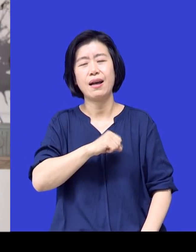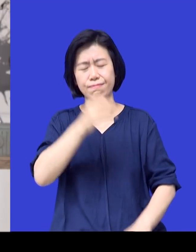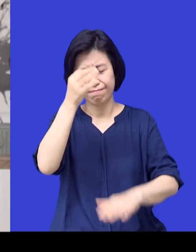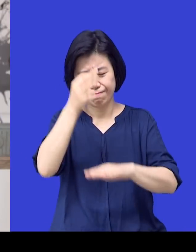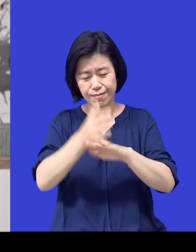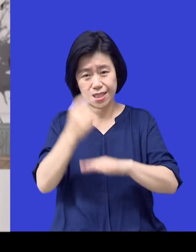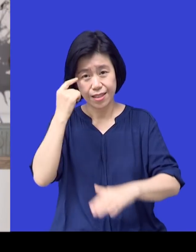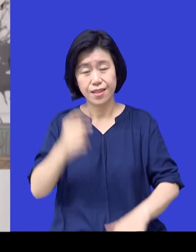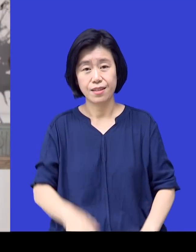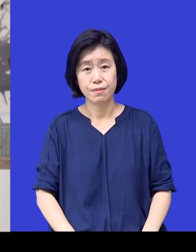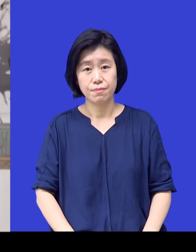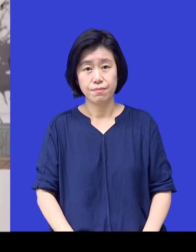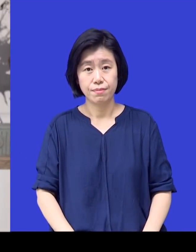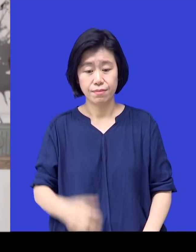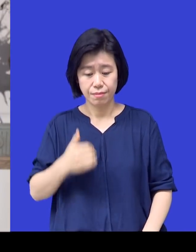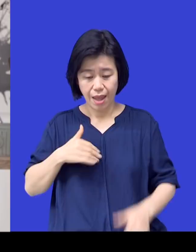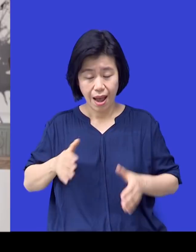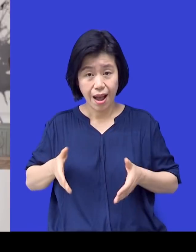아이도 주님 아이인데